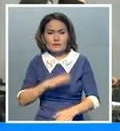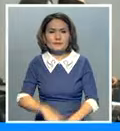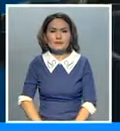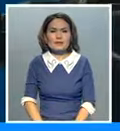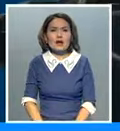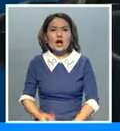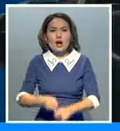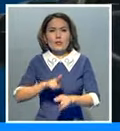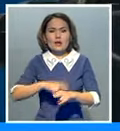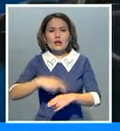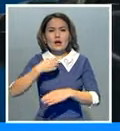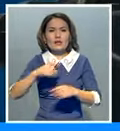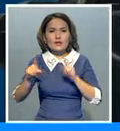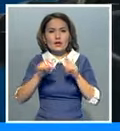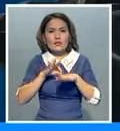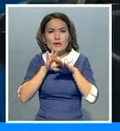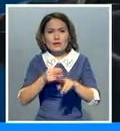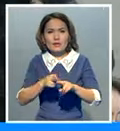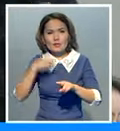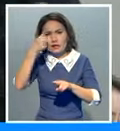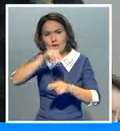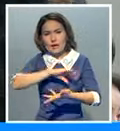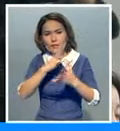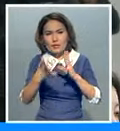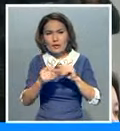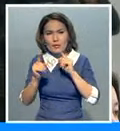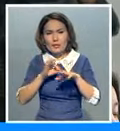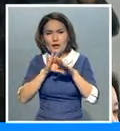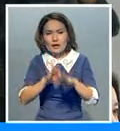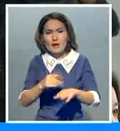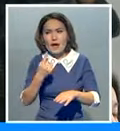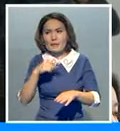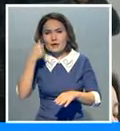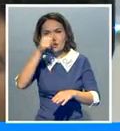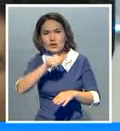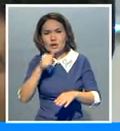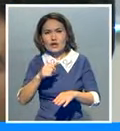Айта кету керек, бұл орталық коммуникациялар қызметінің биылғы қорытынды брифингі. Бір жылда мұнда